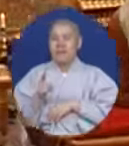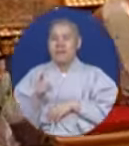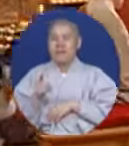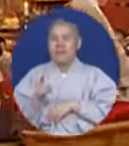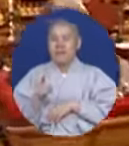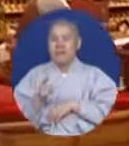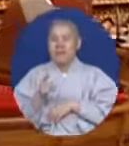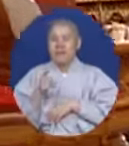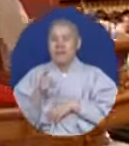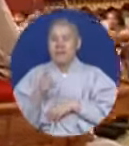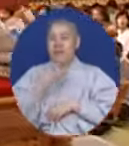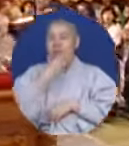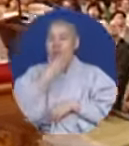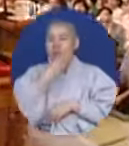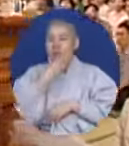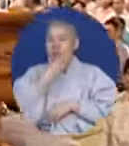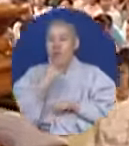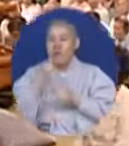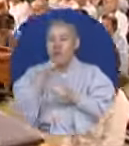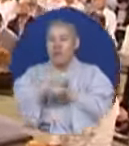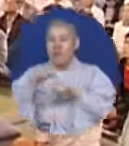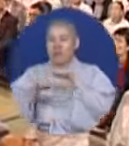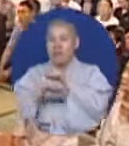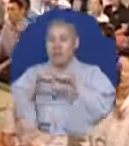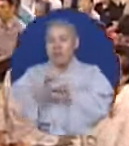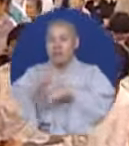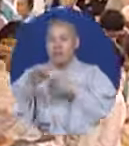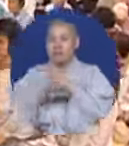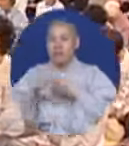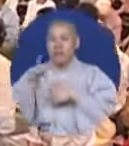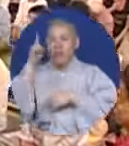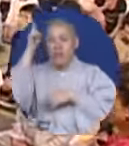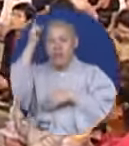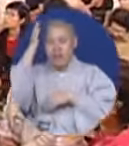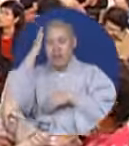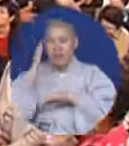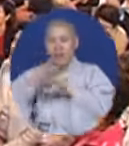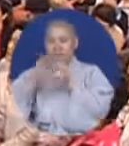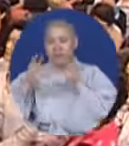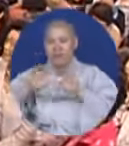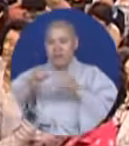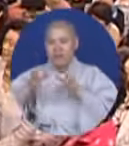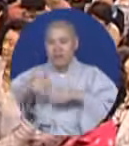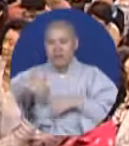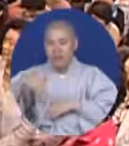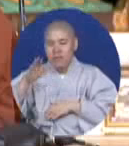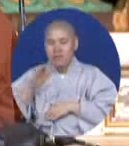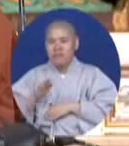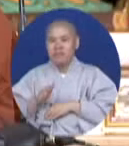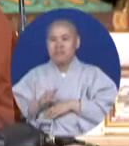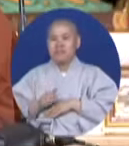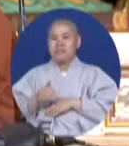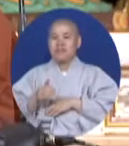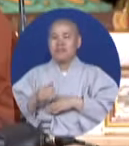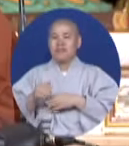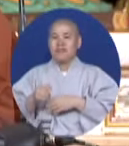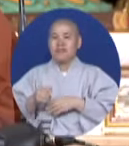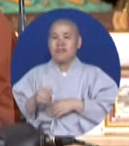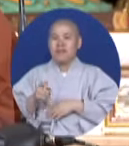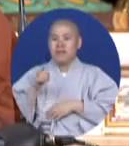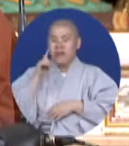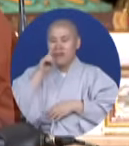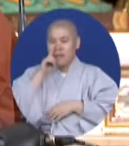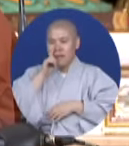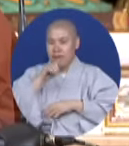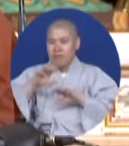복지으면 천당가고 그래서 육도가 있는데 여섯 가지 세계가 있는데 제일 악한